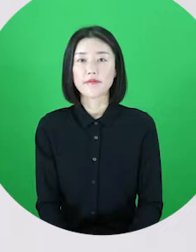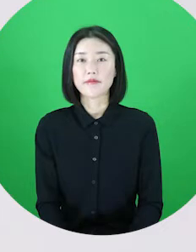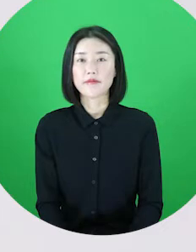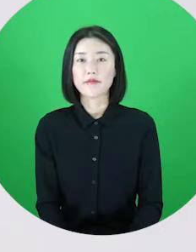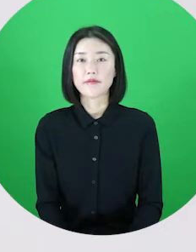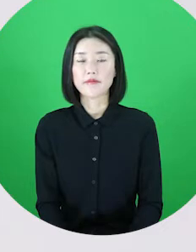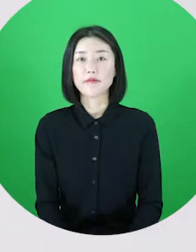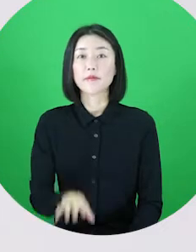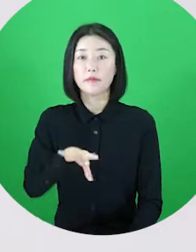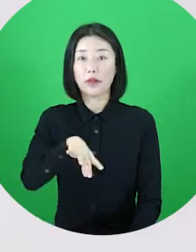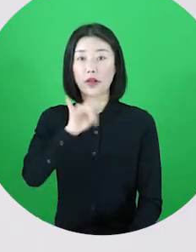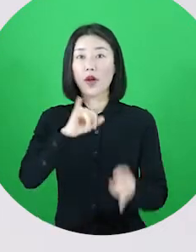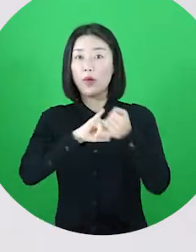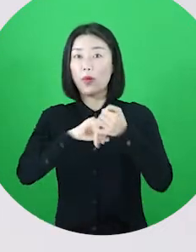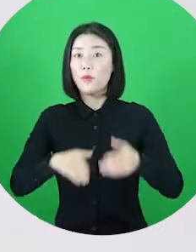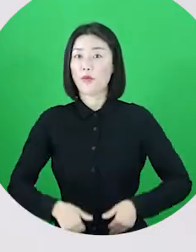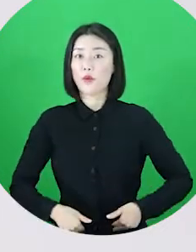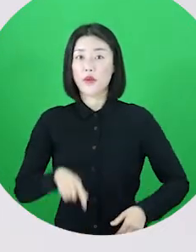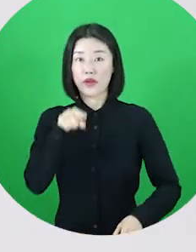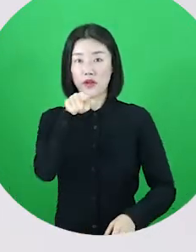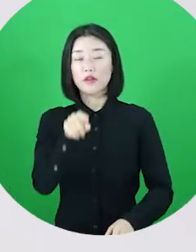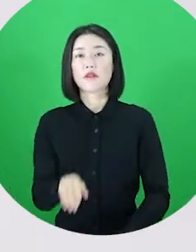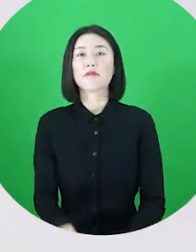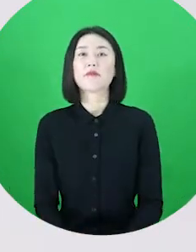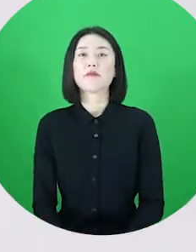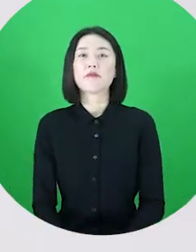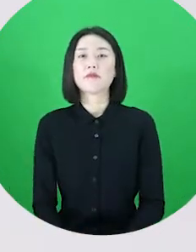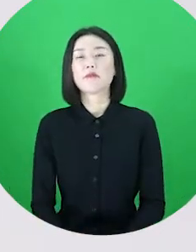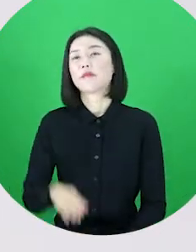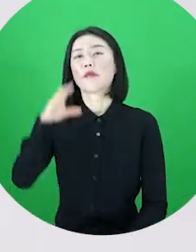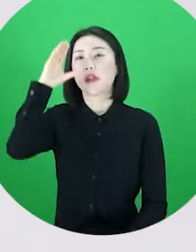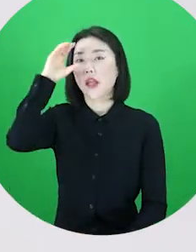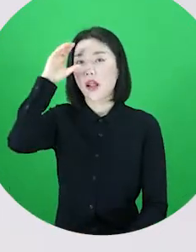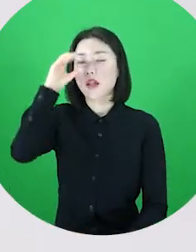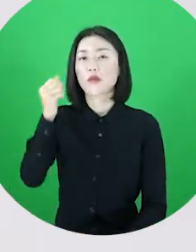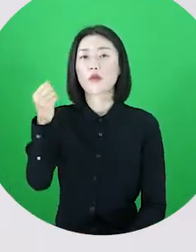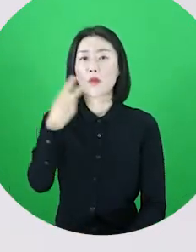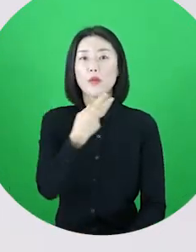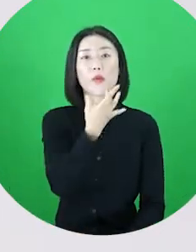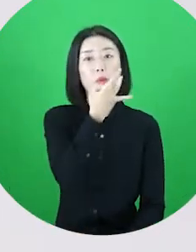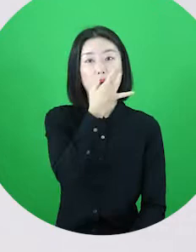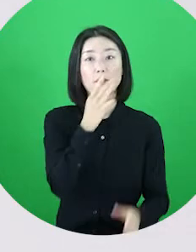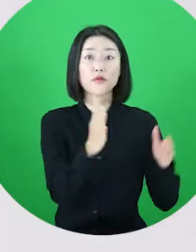먼저 주 재료입니다. 계란과 밥을 준비해 주세요.